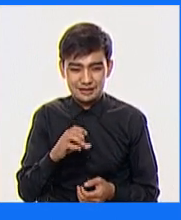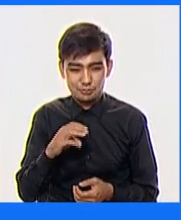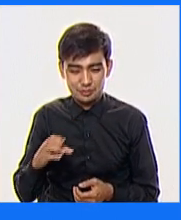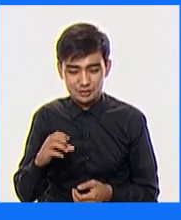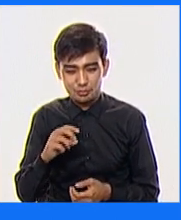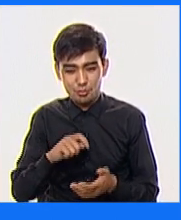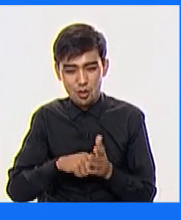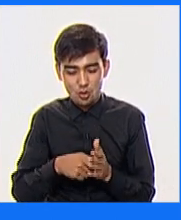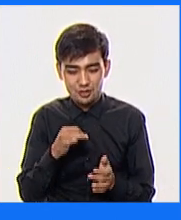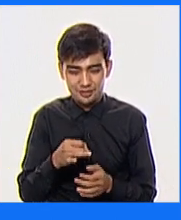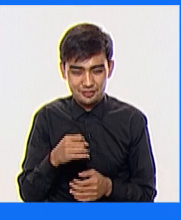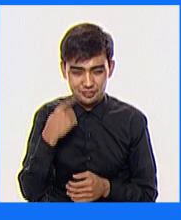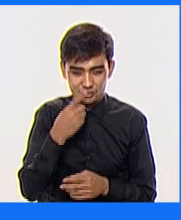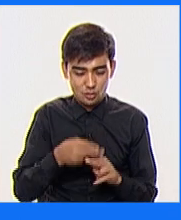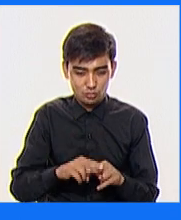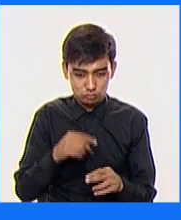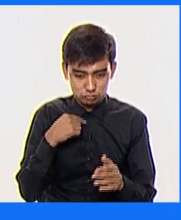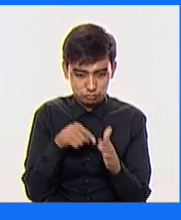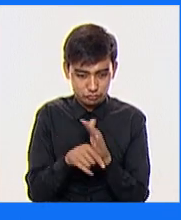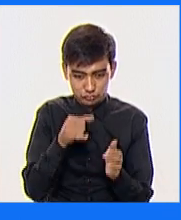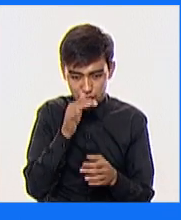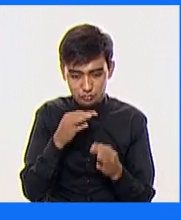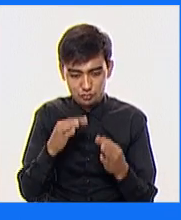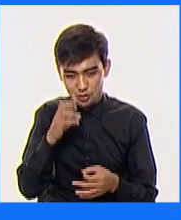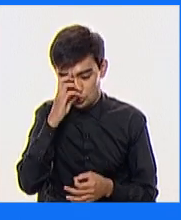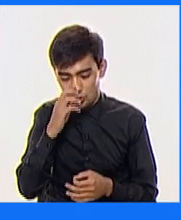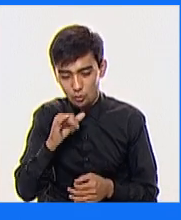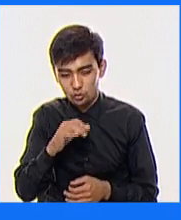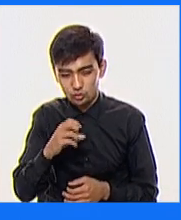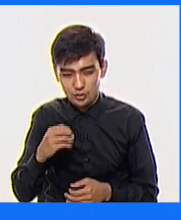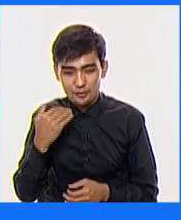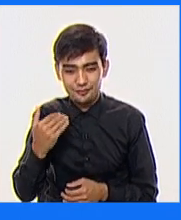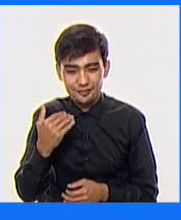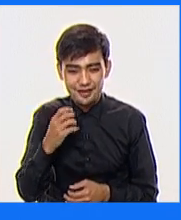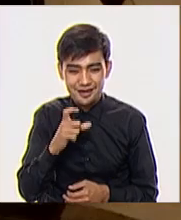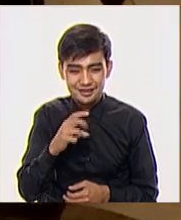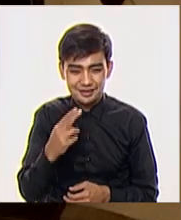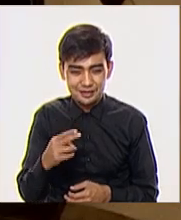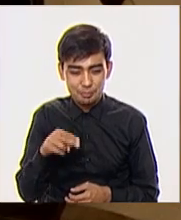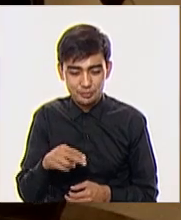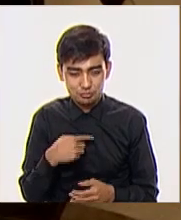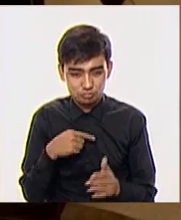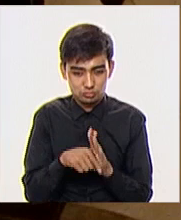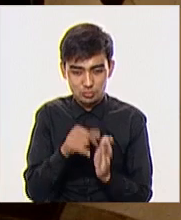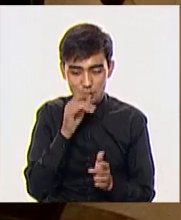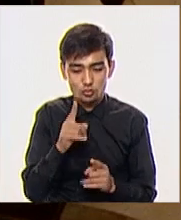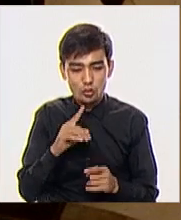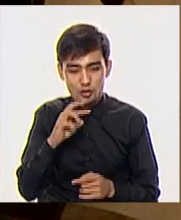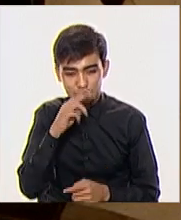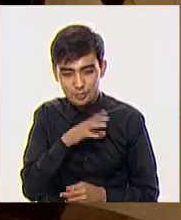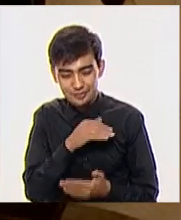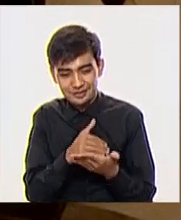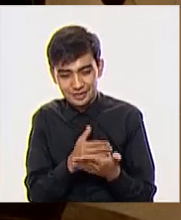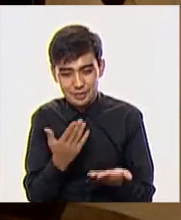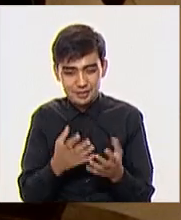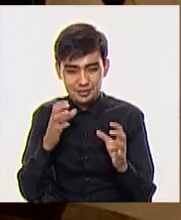В данной ситуации иные лица не имеют возможности получить государственную услугу без вашего ЭЦП. Что это было, ошибка системы